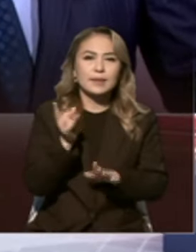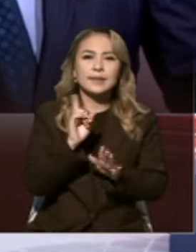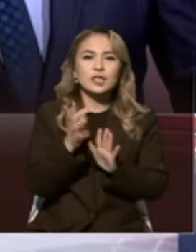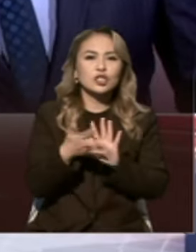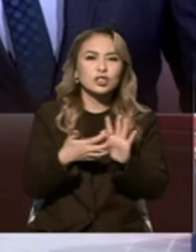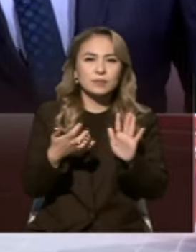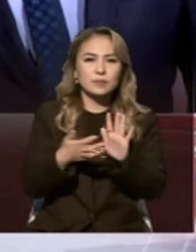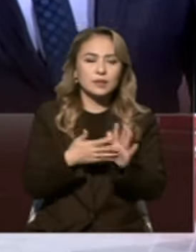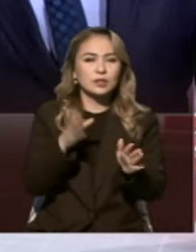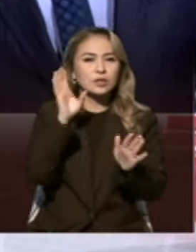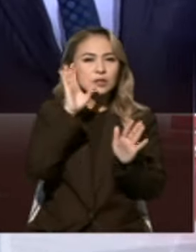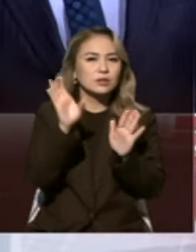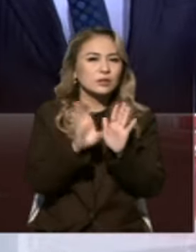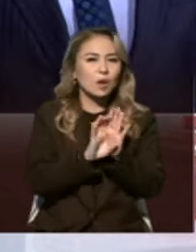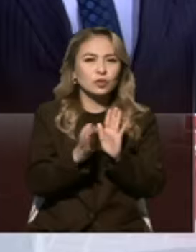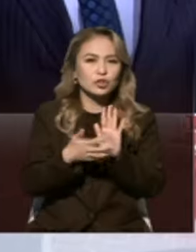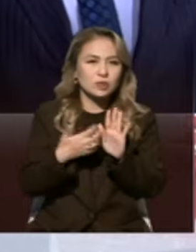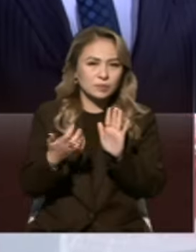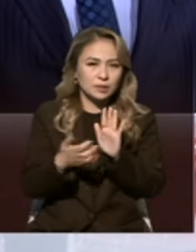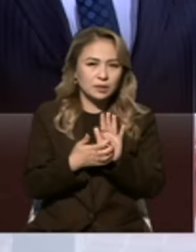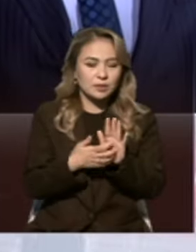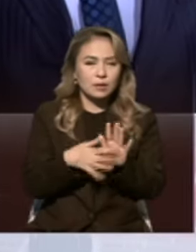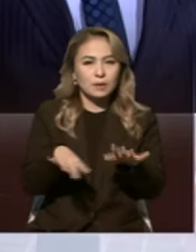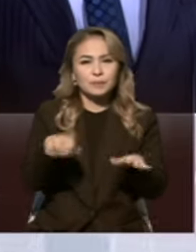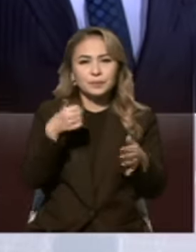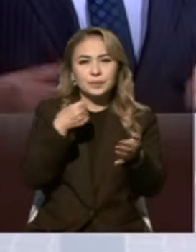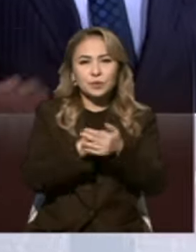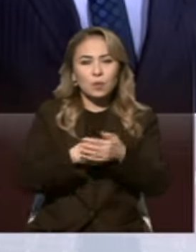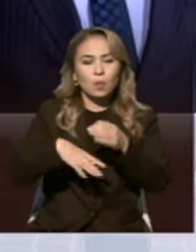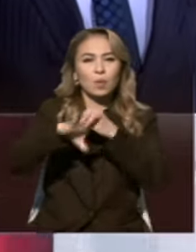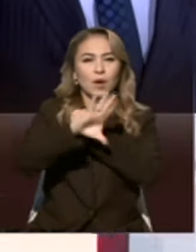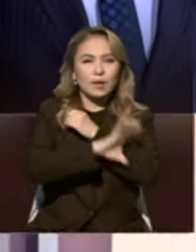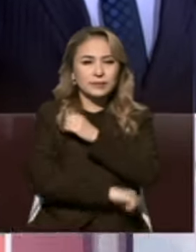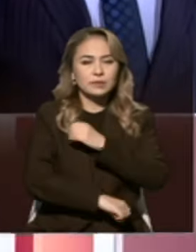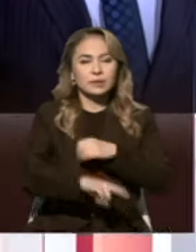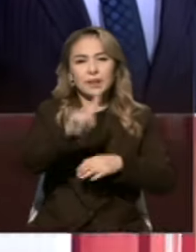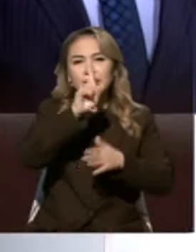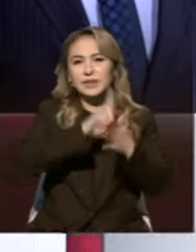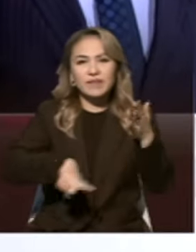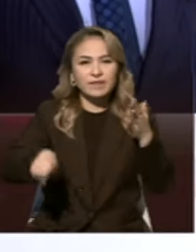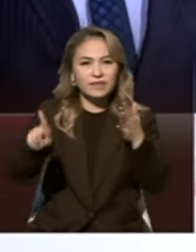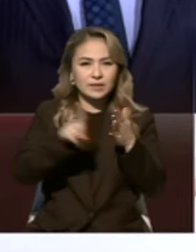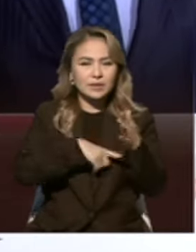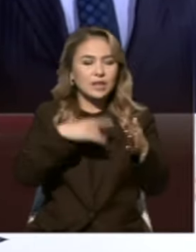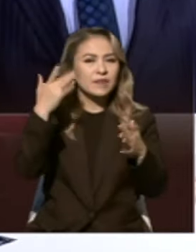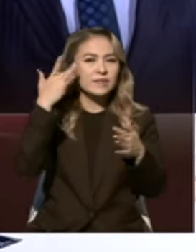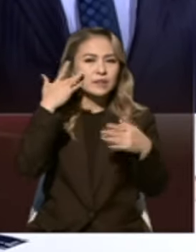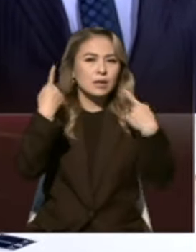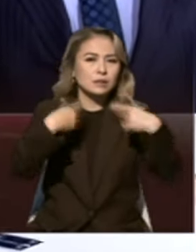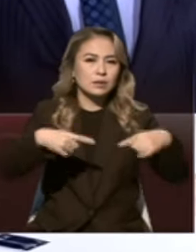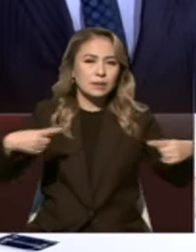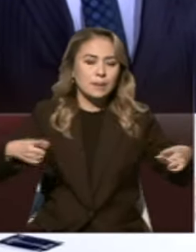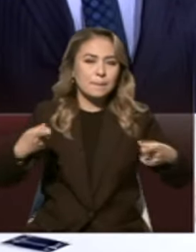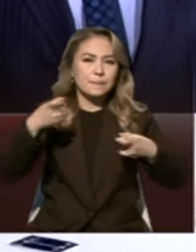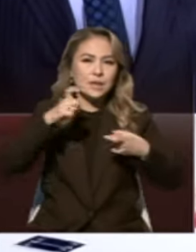жетіспейді? Тыңдау жетіспейді. Аяғына дейін сенбеушілік па, түрлі нәрсеге байланысты.